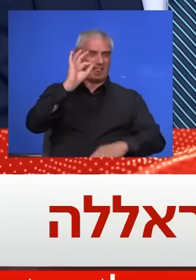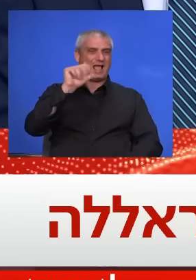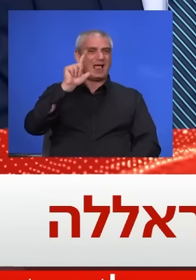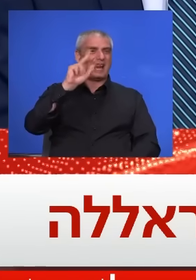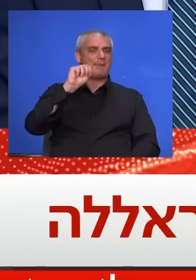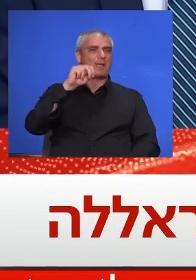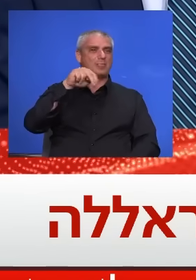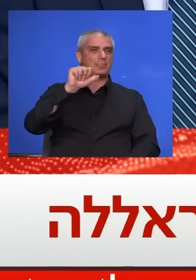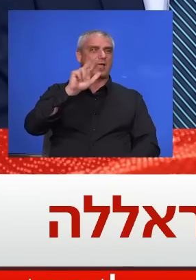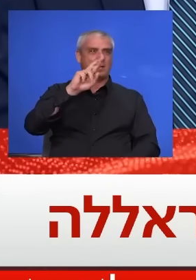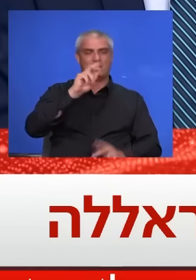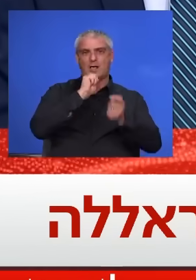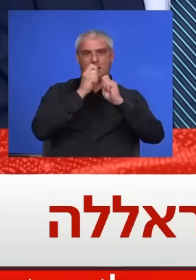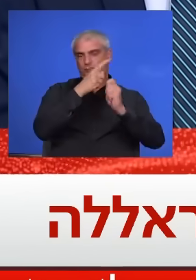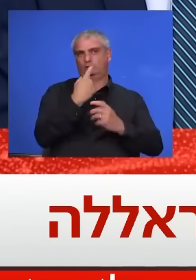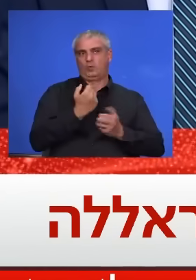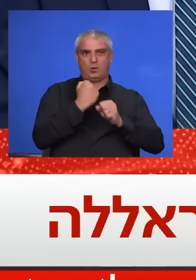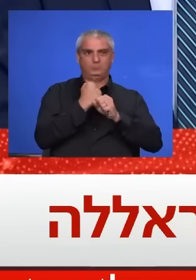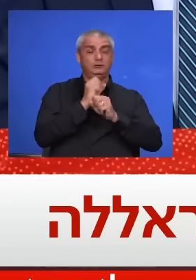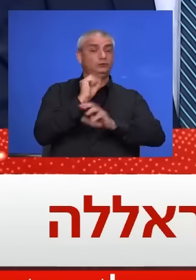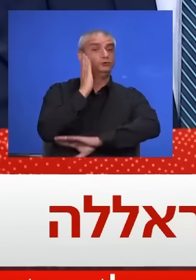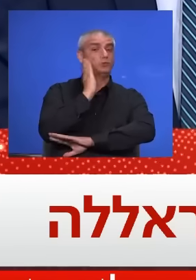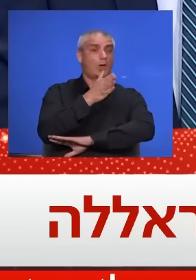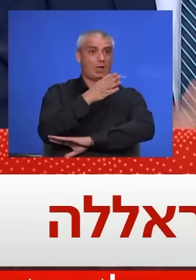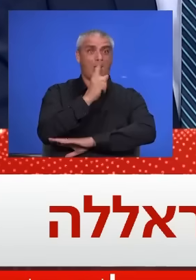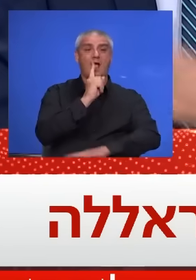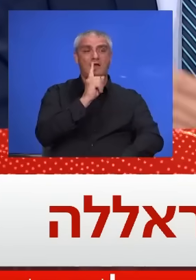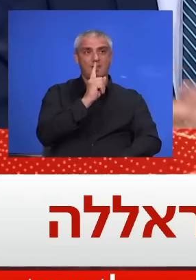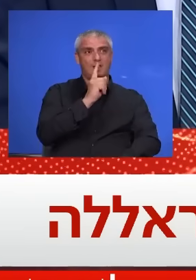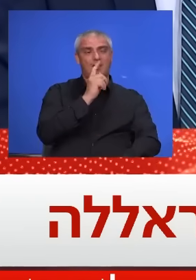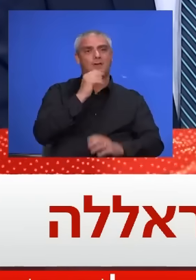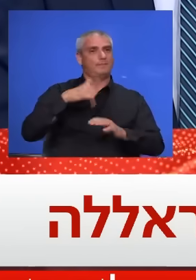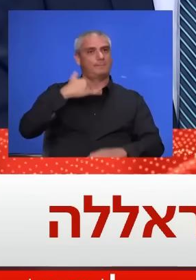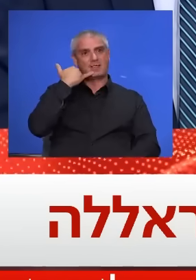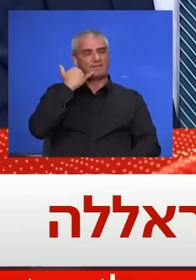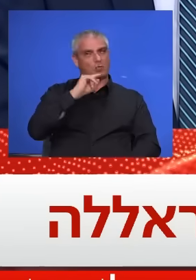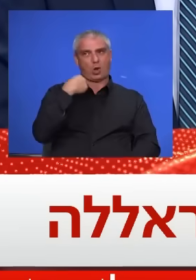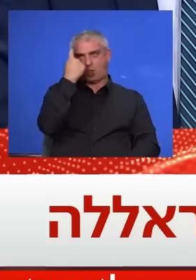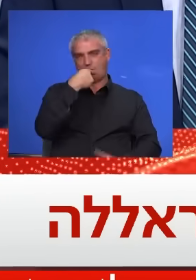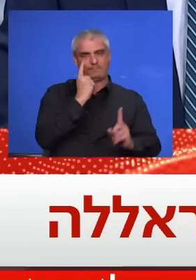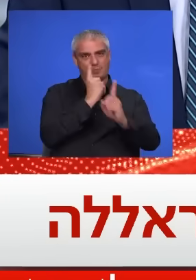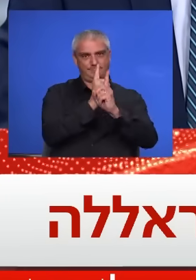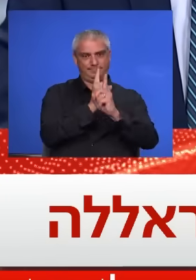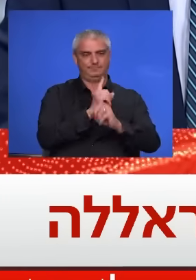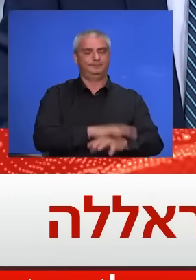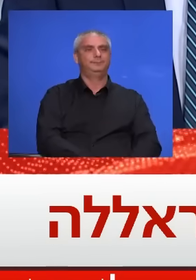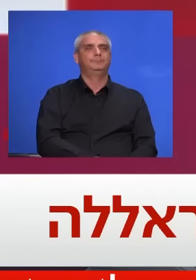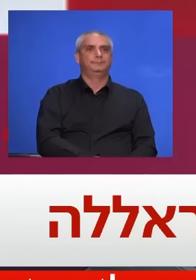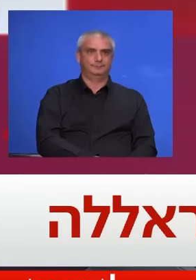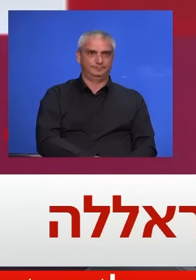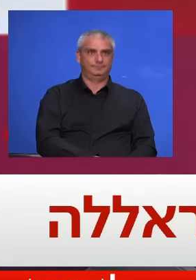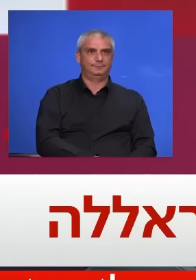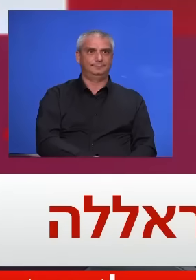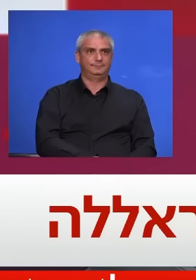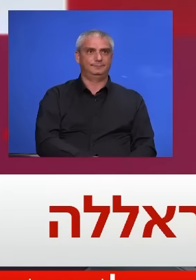בריאיון שהוא מקיים בשידור חי, אבל ריאיון טלפוני, לא בפניו. תודה רבה, אליאור. רוצים